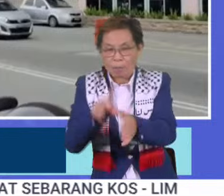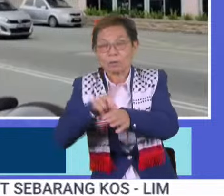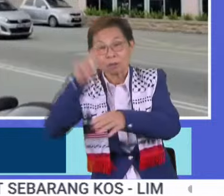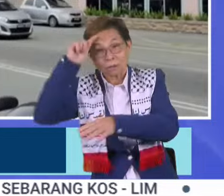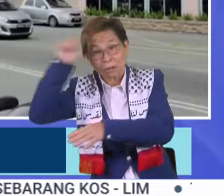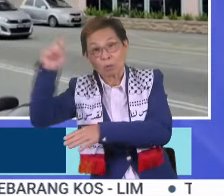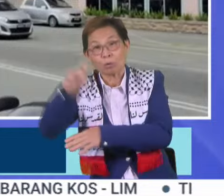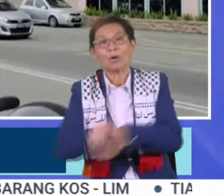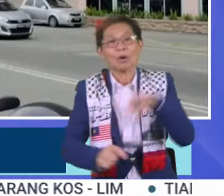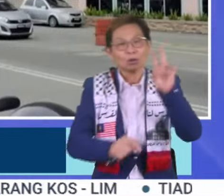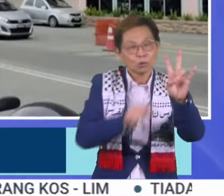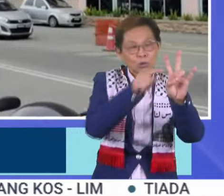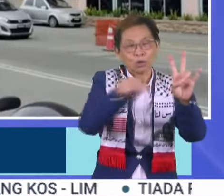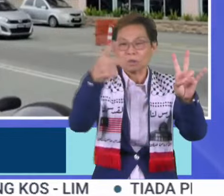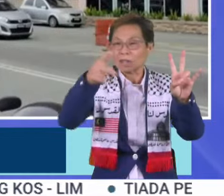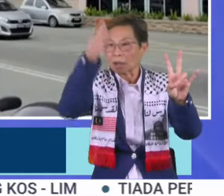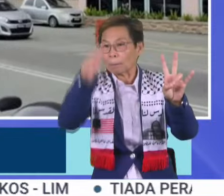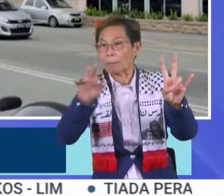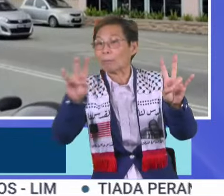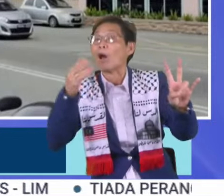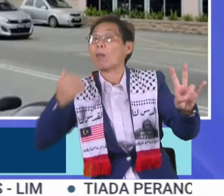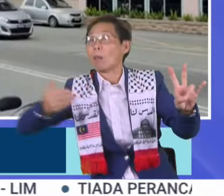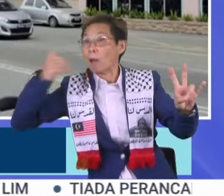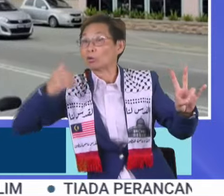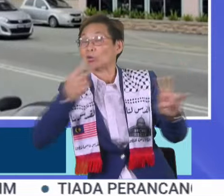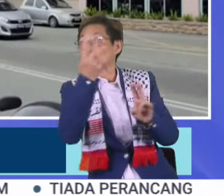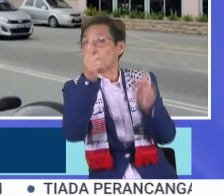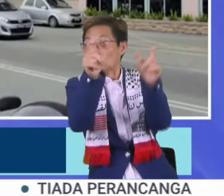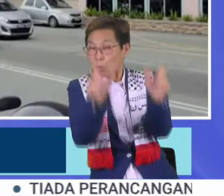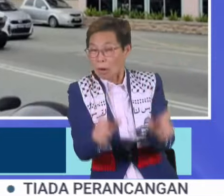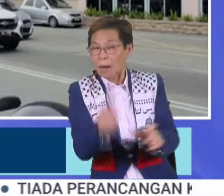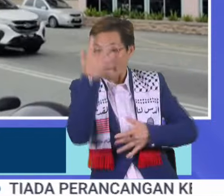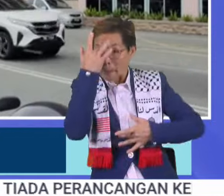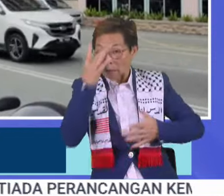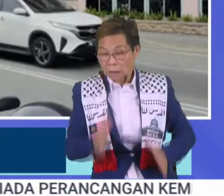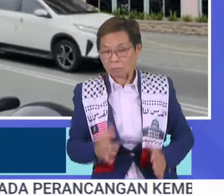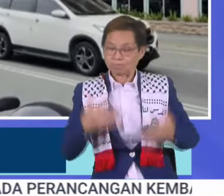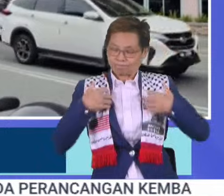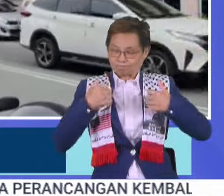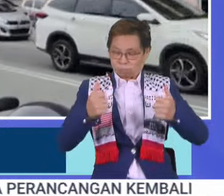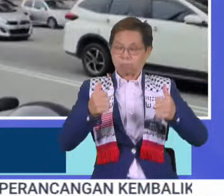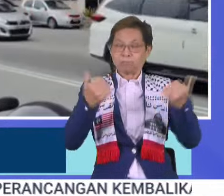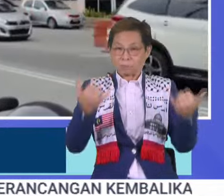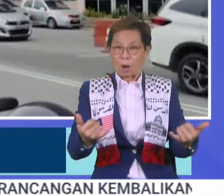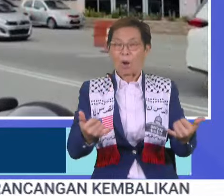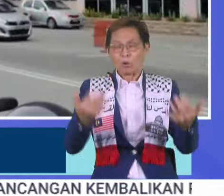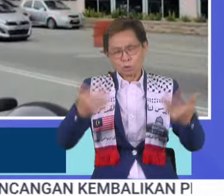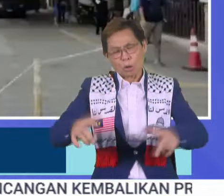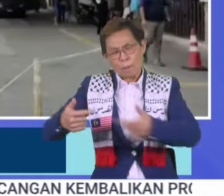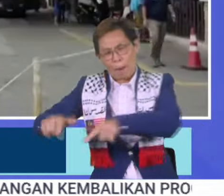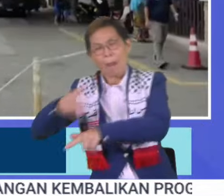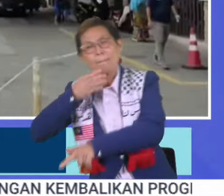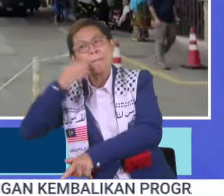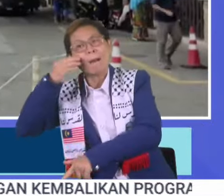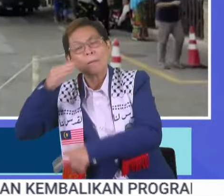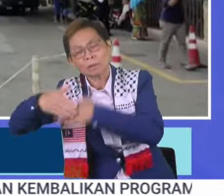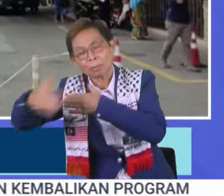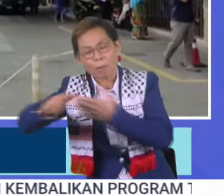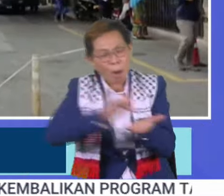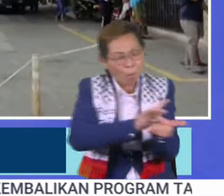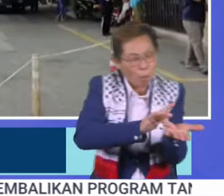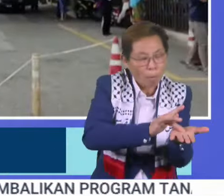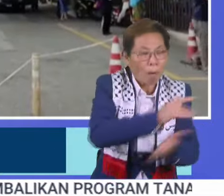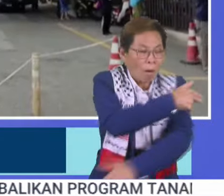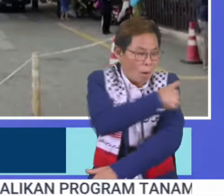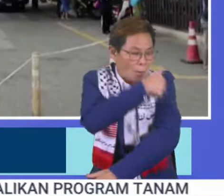itu dari 7 hingga 13 Julai lalu. Kedua-dua pesakit berada dalam keadaan stabil dan telah dibenarkan pulang setelah dirawat